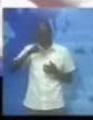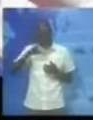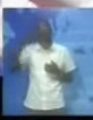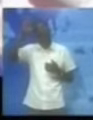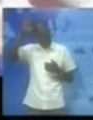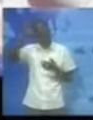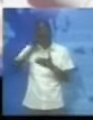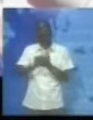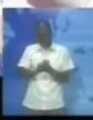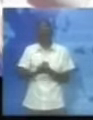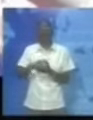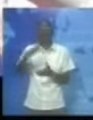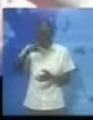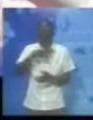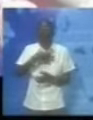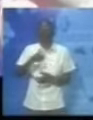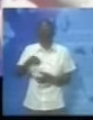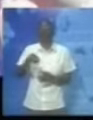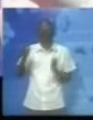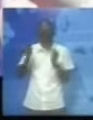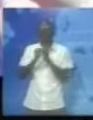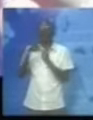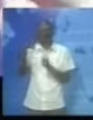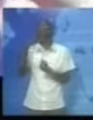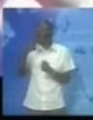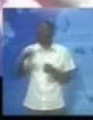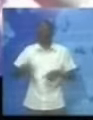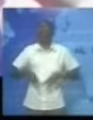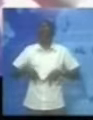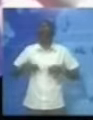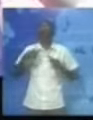qui elles vivent effectivement en Europe.